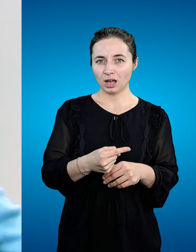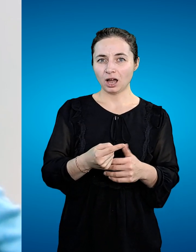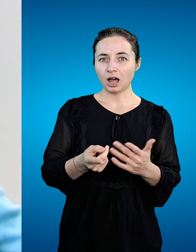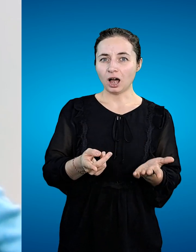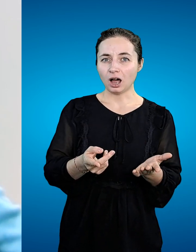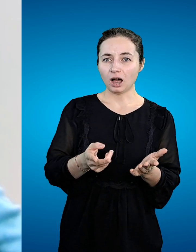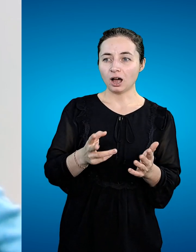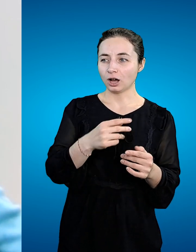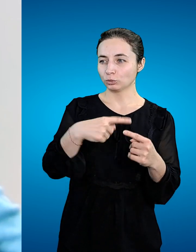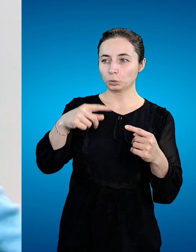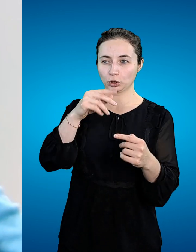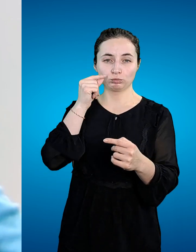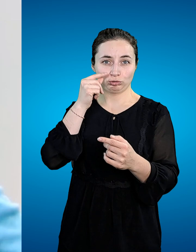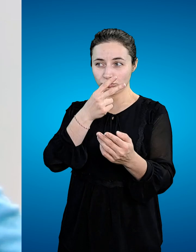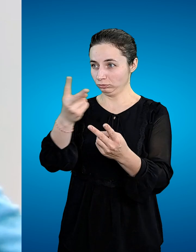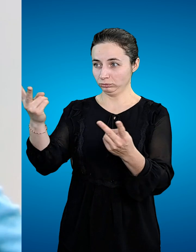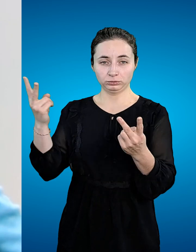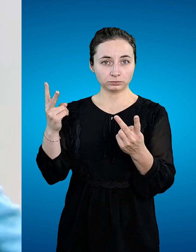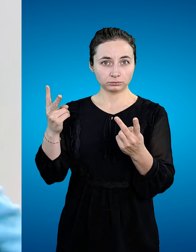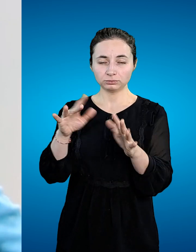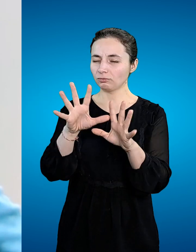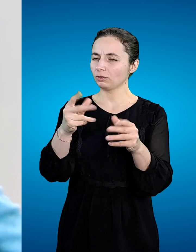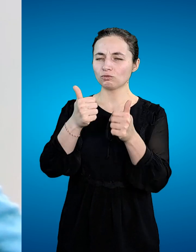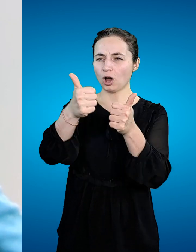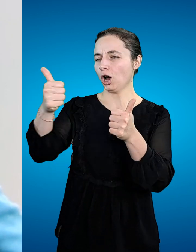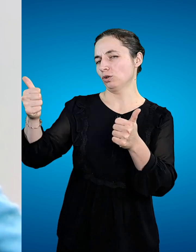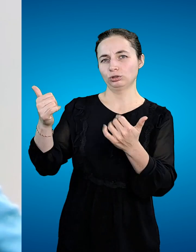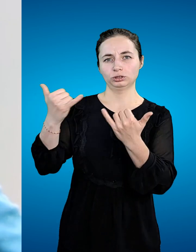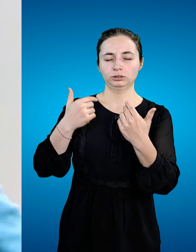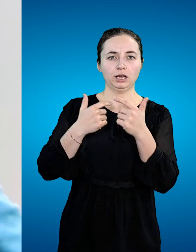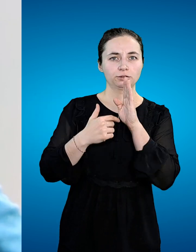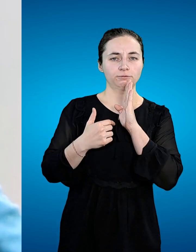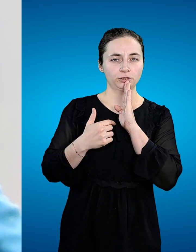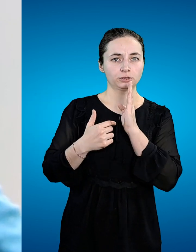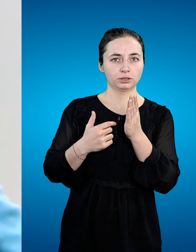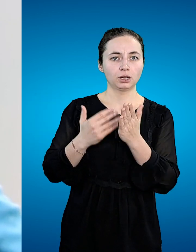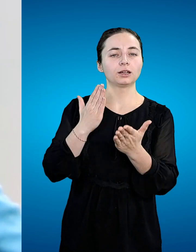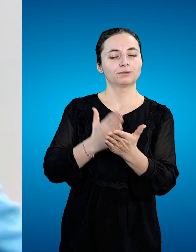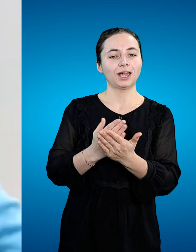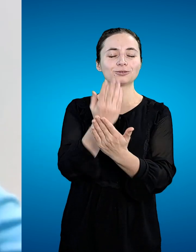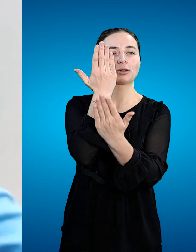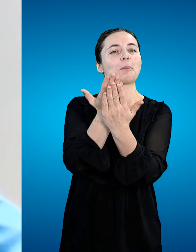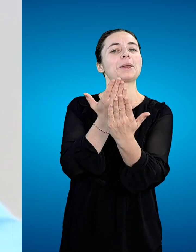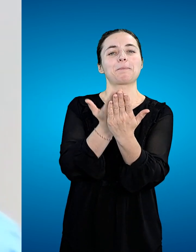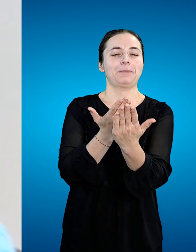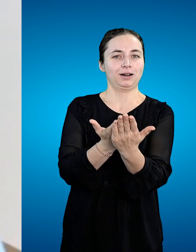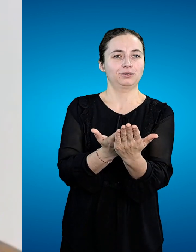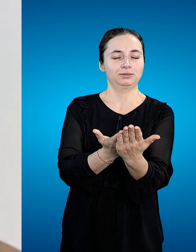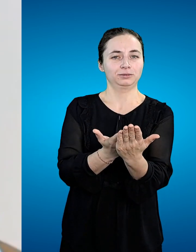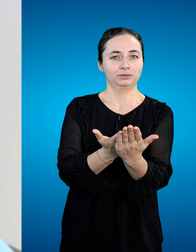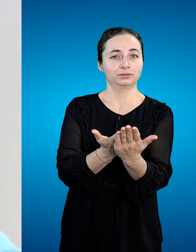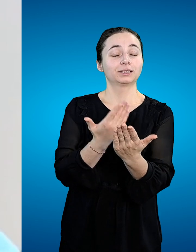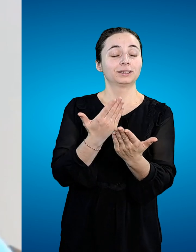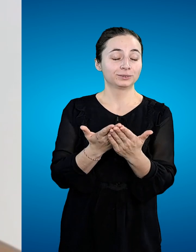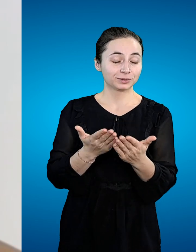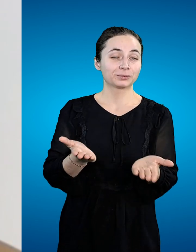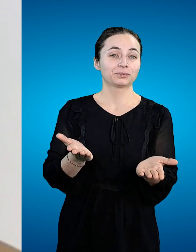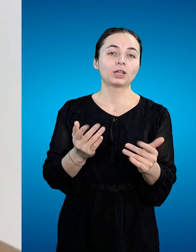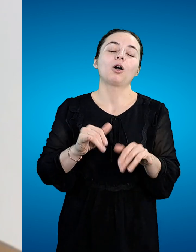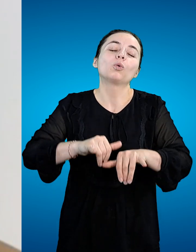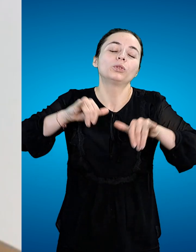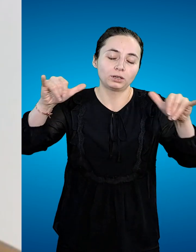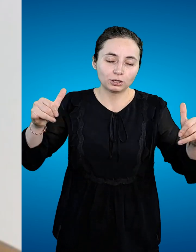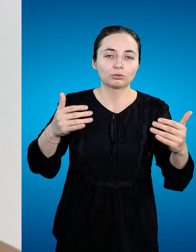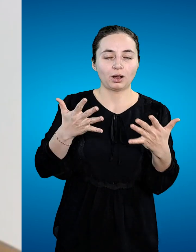в чужих мужиках же она их не видит. Они все хорошие для нее, являются примером. Так